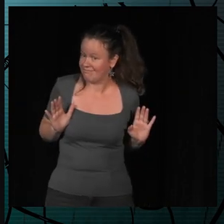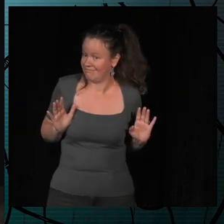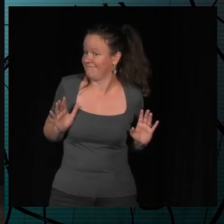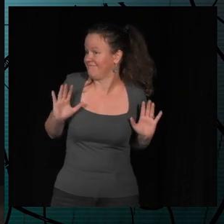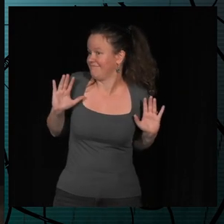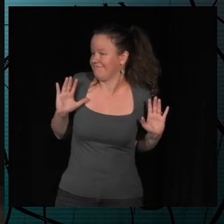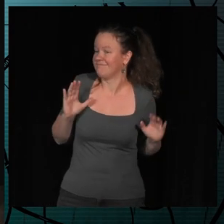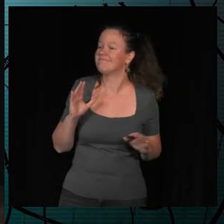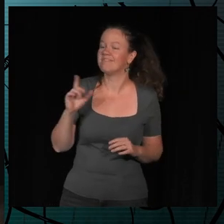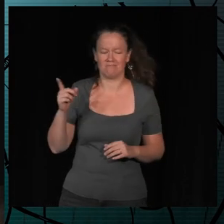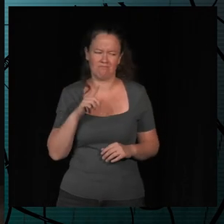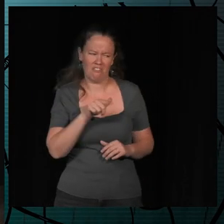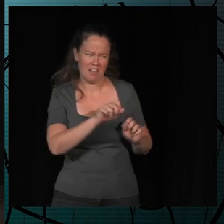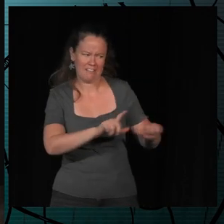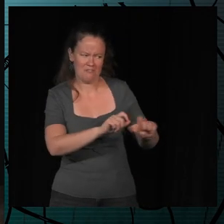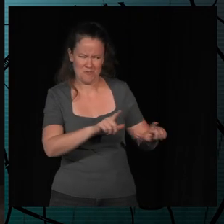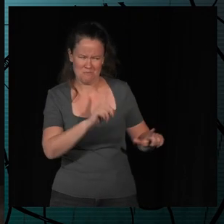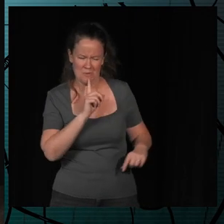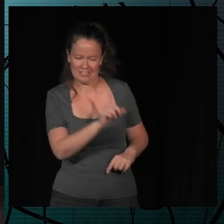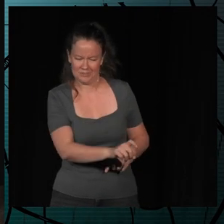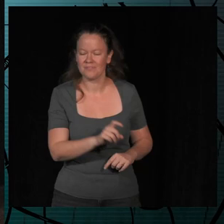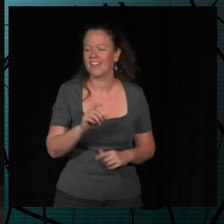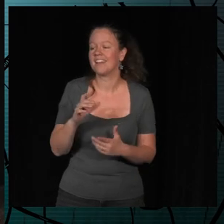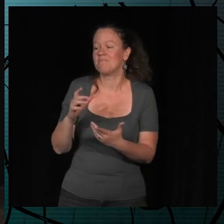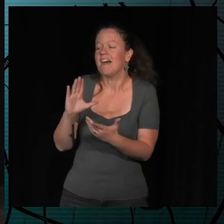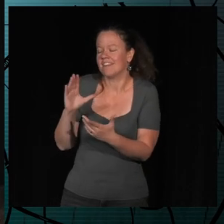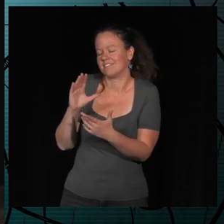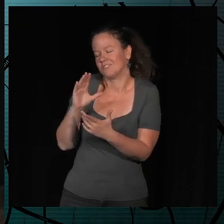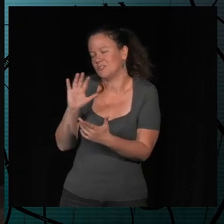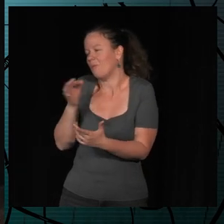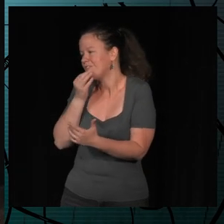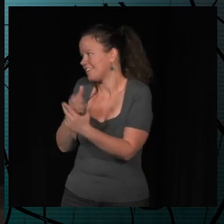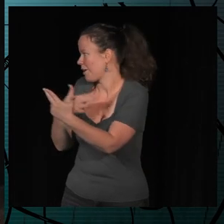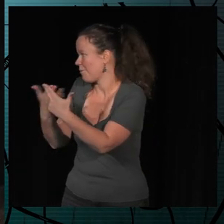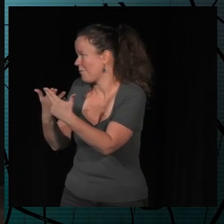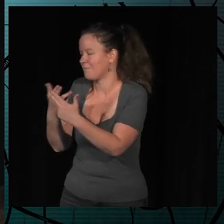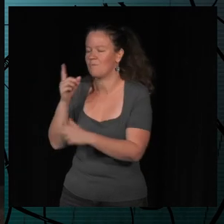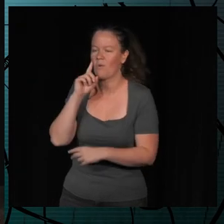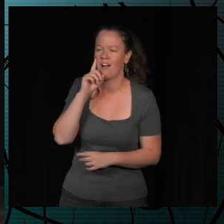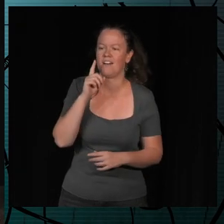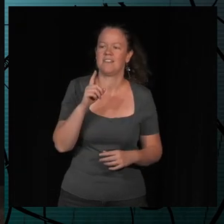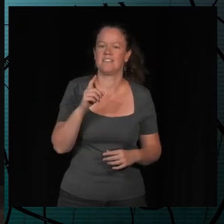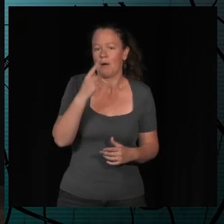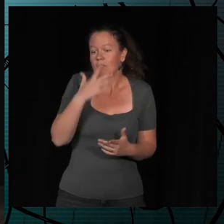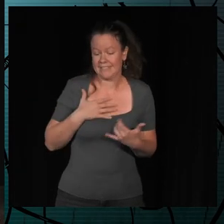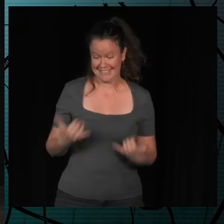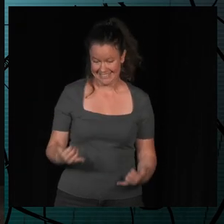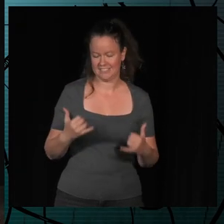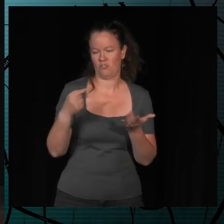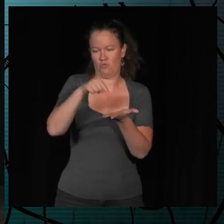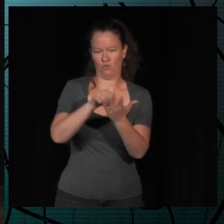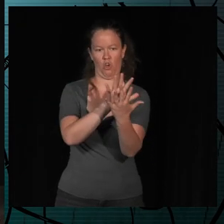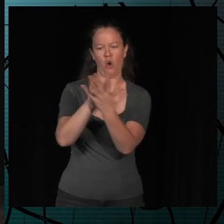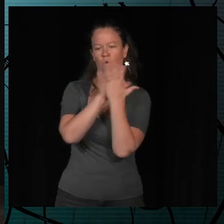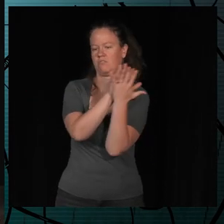on s très bien que les bibliothèques c'est aussi un lieu de rencontre euh donc je crois que ou alors de ne pas être seul tout en étant seul face à son